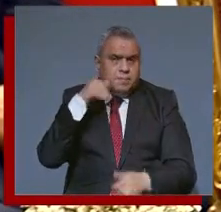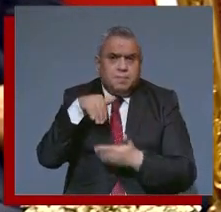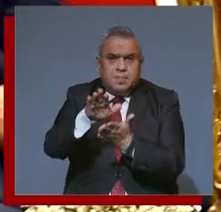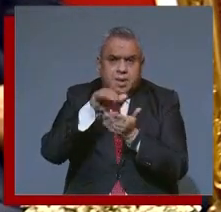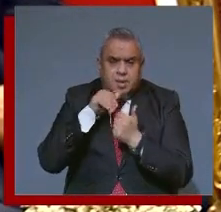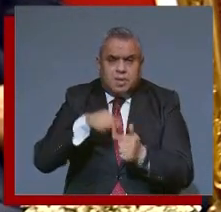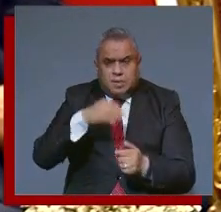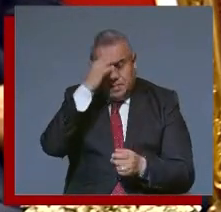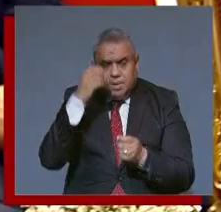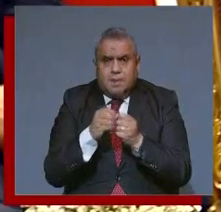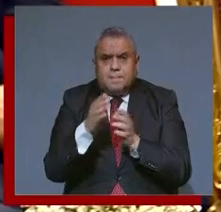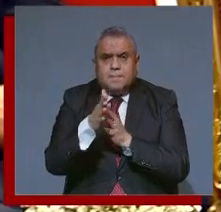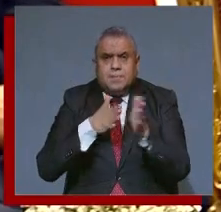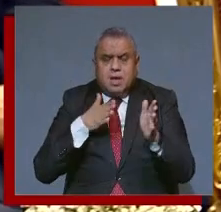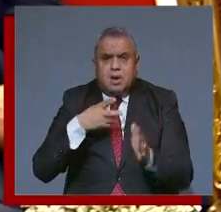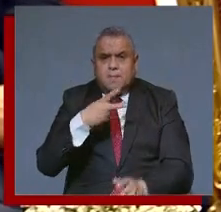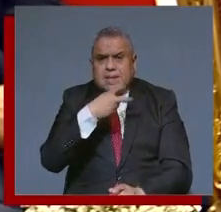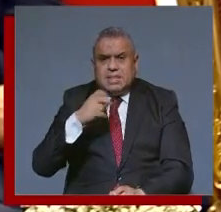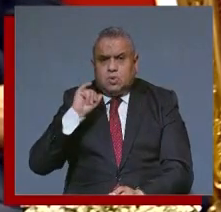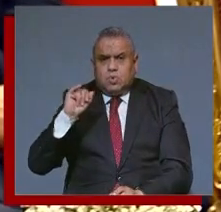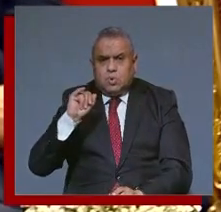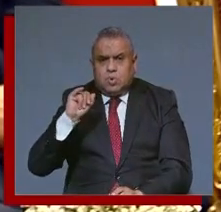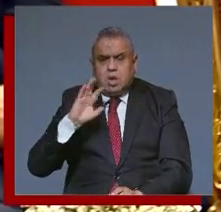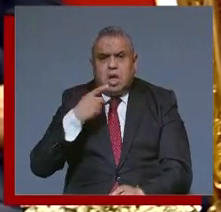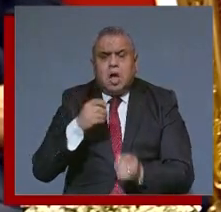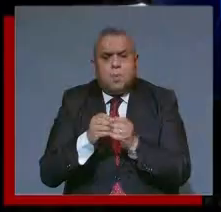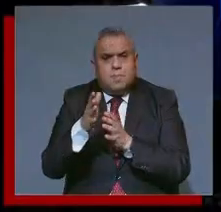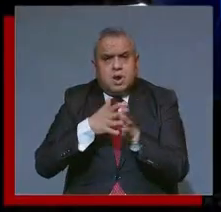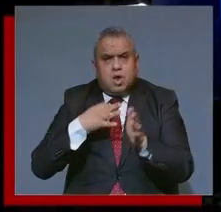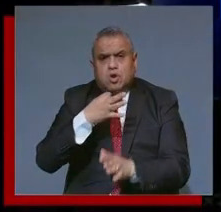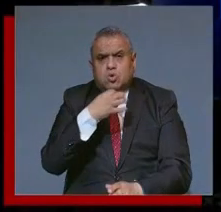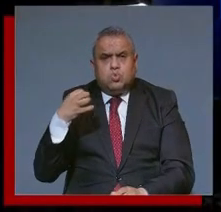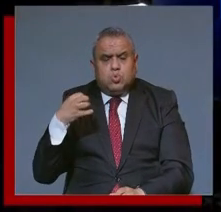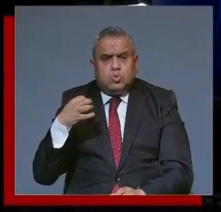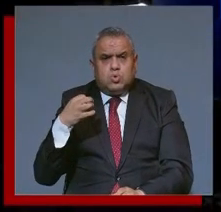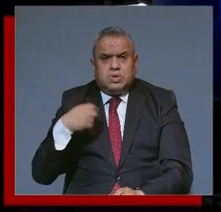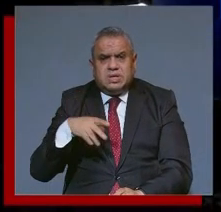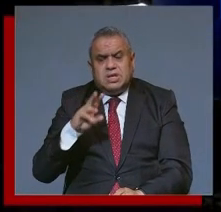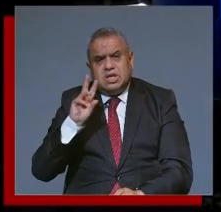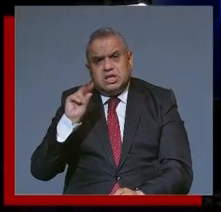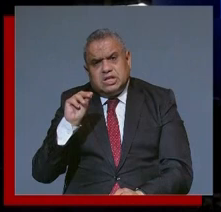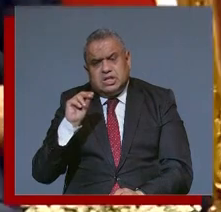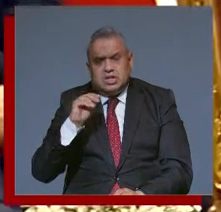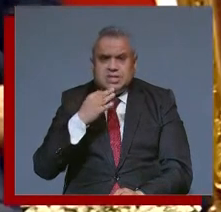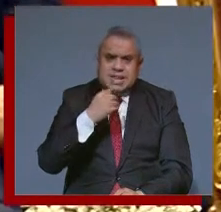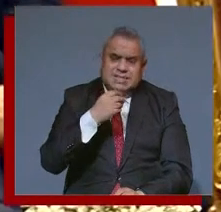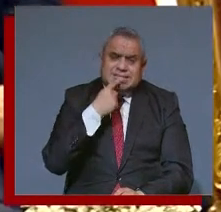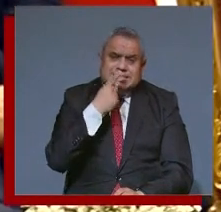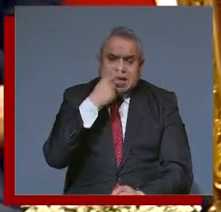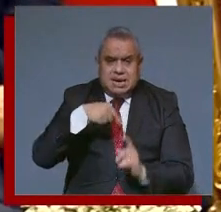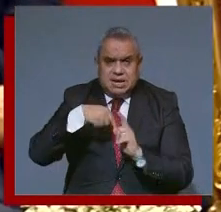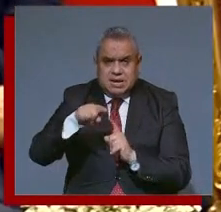مليار ومتين وخمسين أو مليار وتلتمية، فخلال 20-30 سنة بالكتير